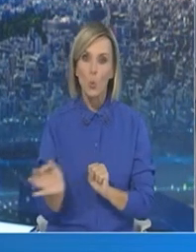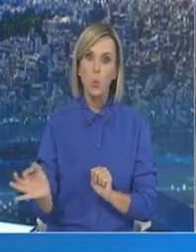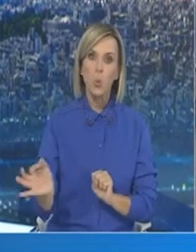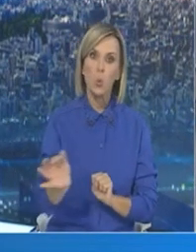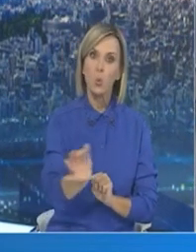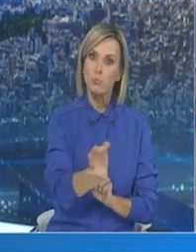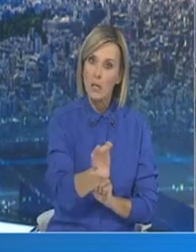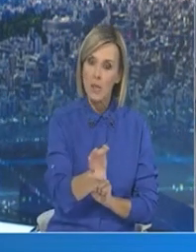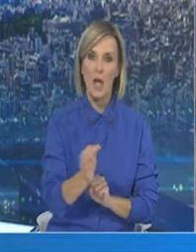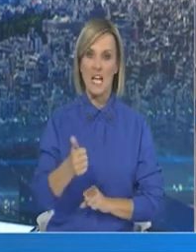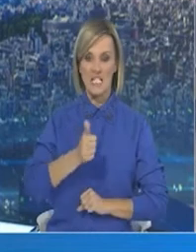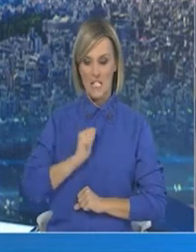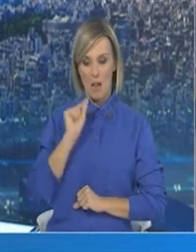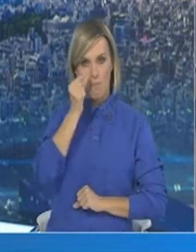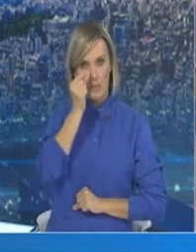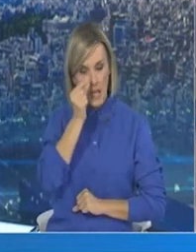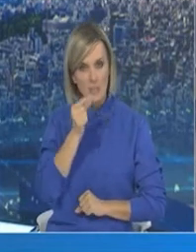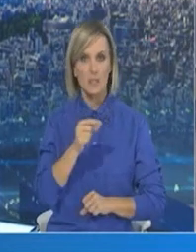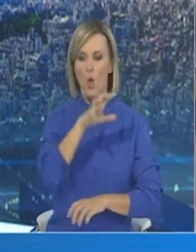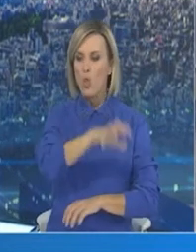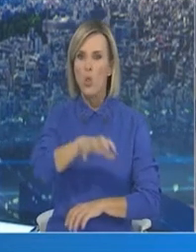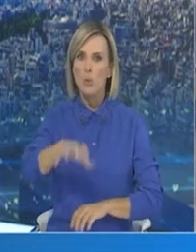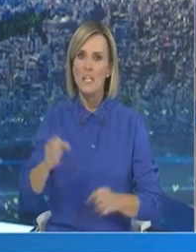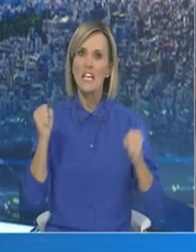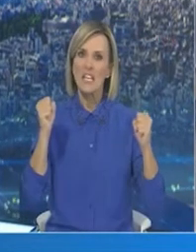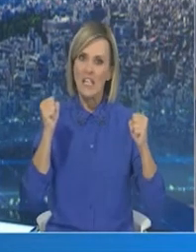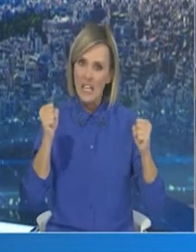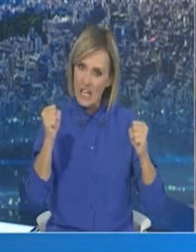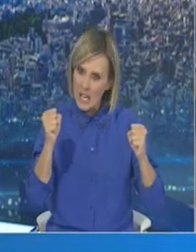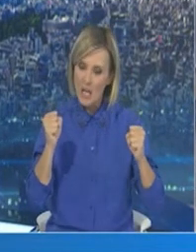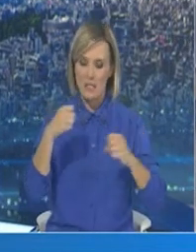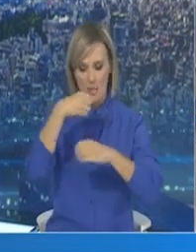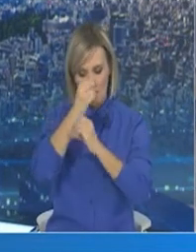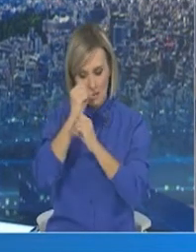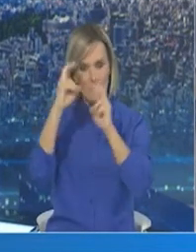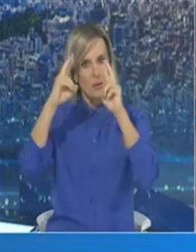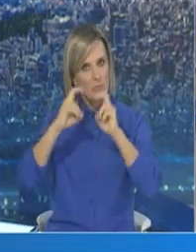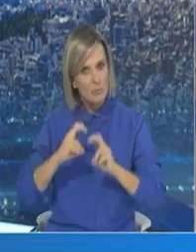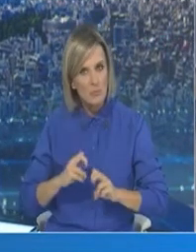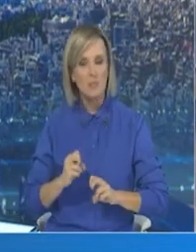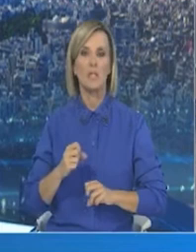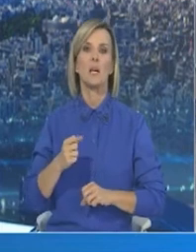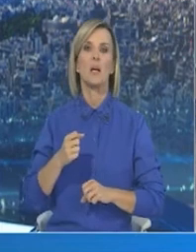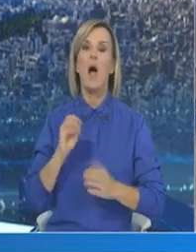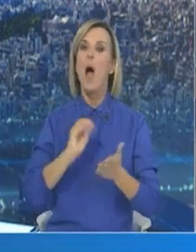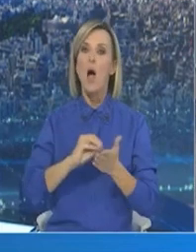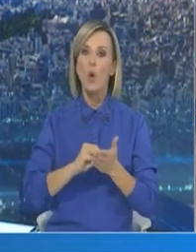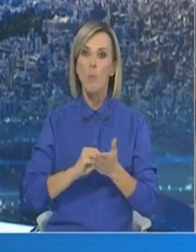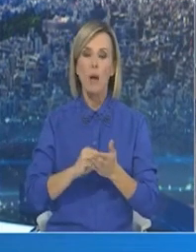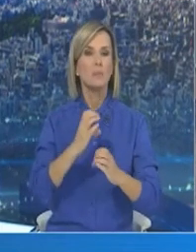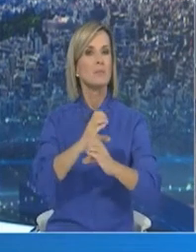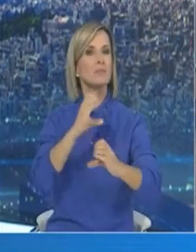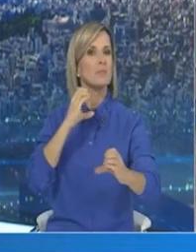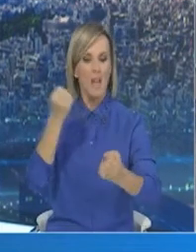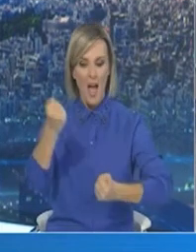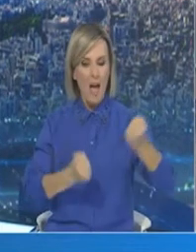τους ελέγχους που διενεργούνται, τόσο σε δομές υγείας με μοριακές τεχνικές, στους ελέγχους που διενεργούνται μέσω των κινητών μονάδων υγείας του